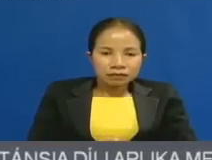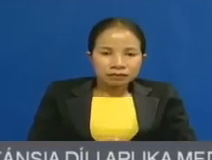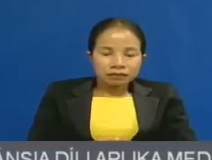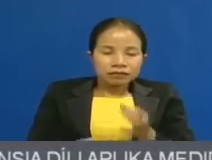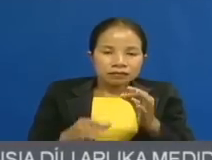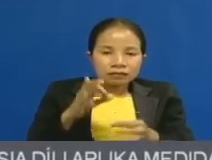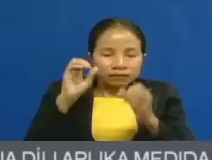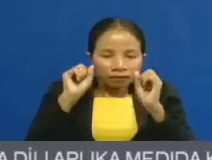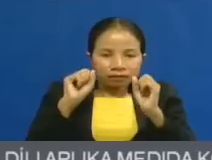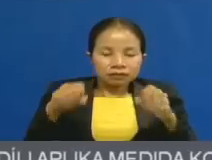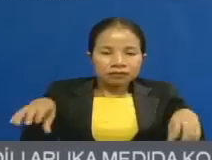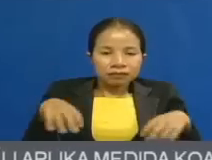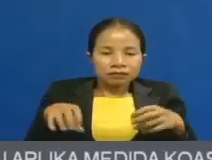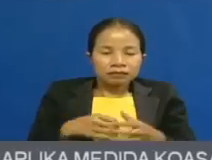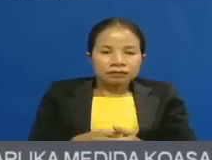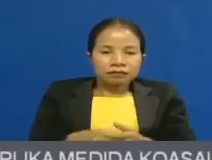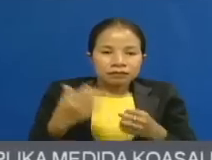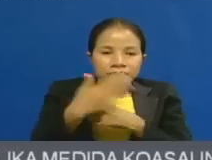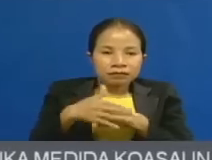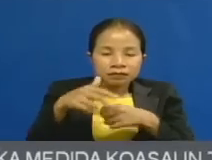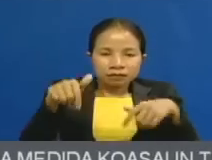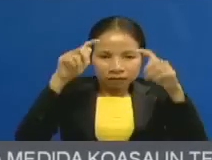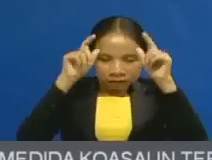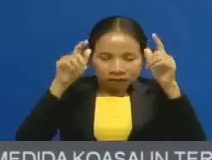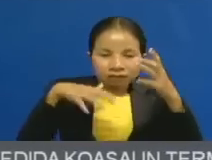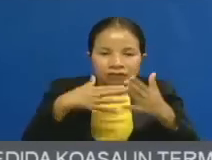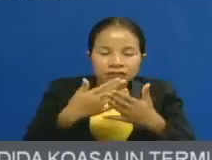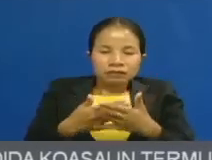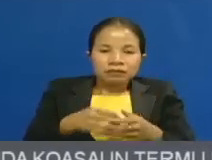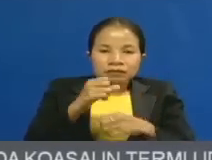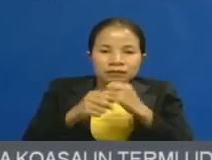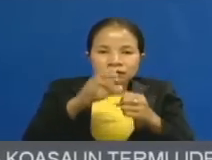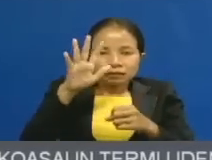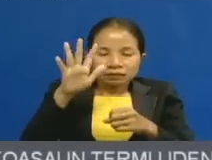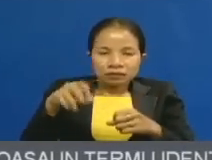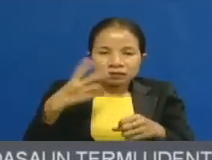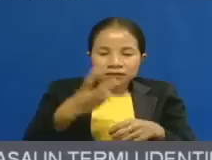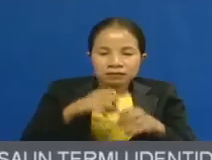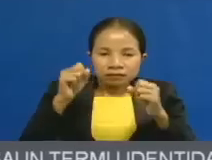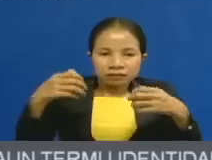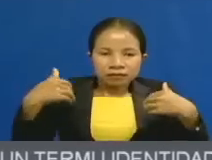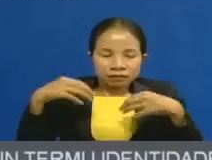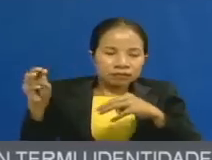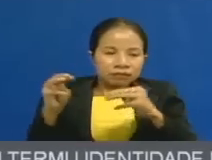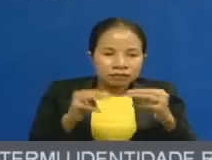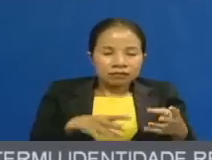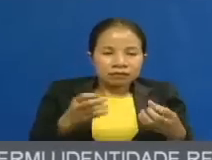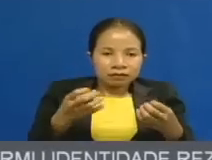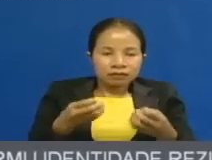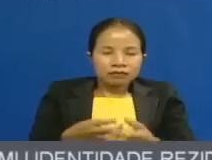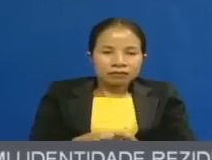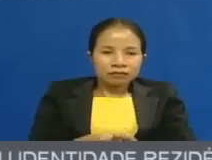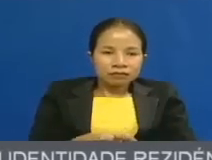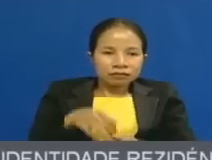atunne bele servi right morne hodiak atu tina ni mani larang ita bele ia mudança bara kodi kalang